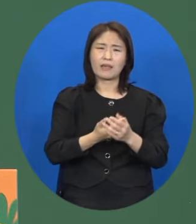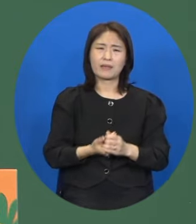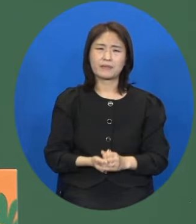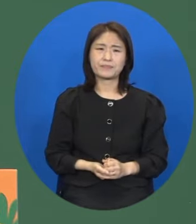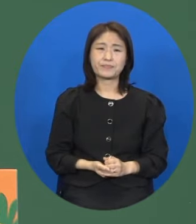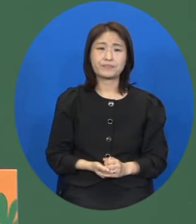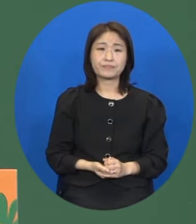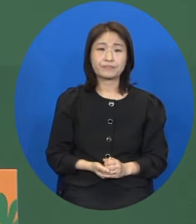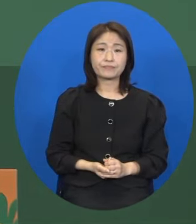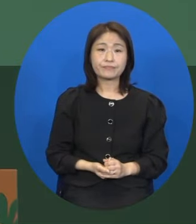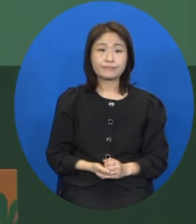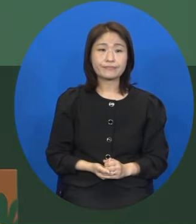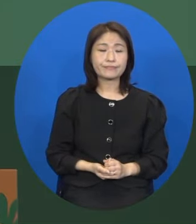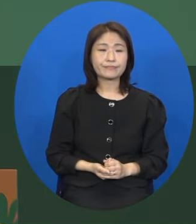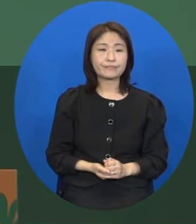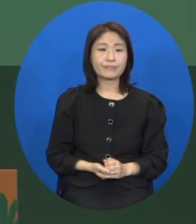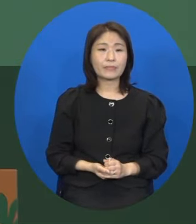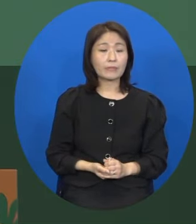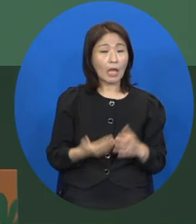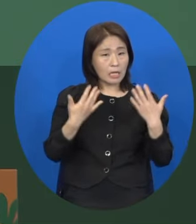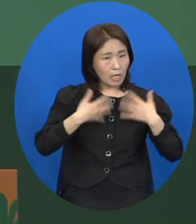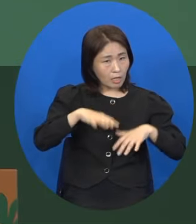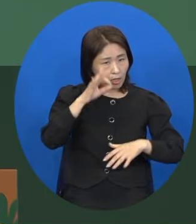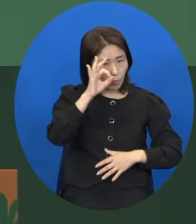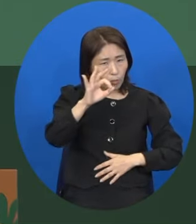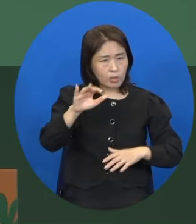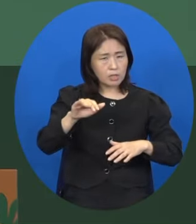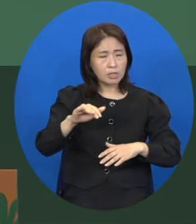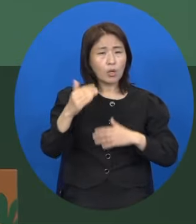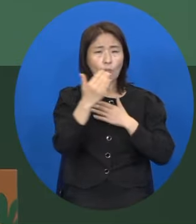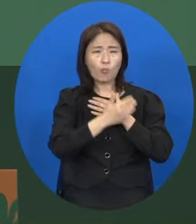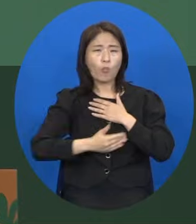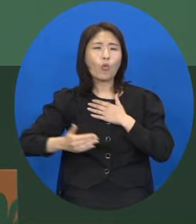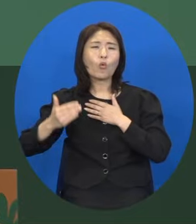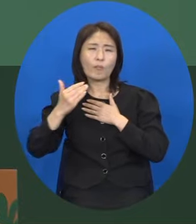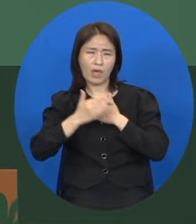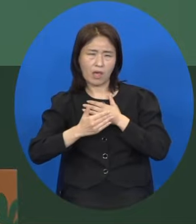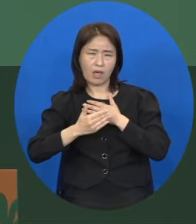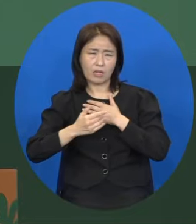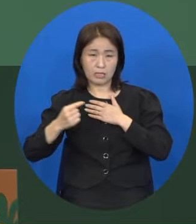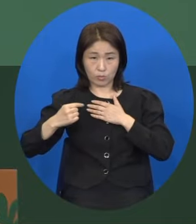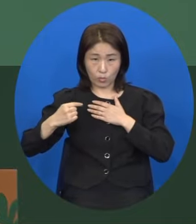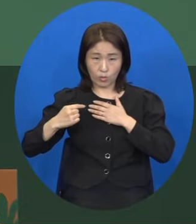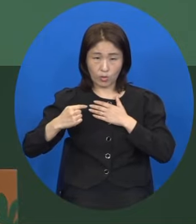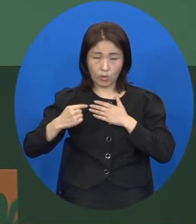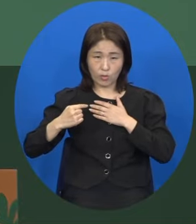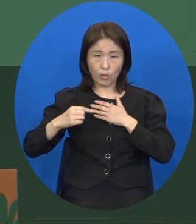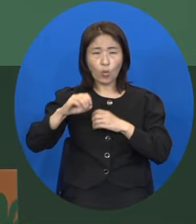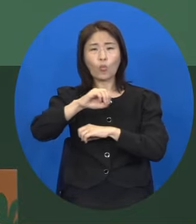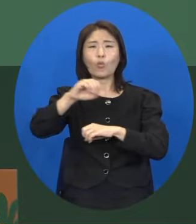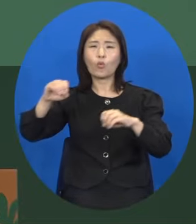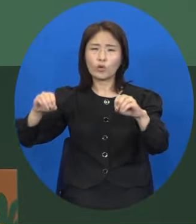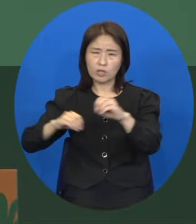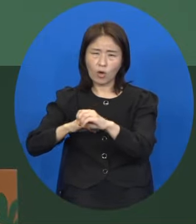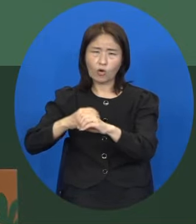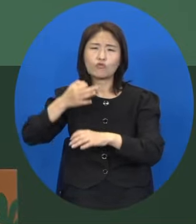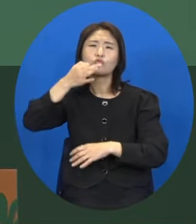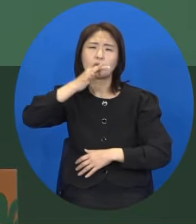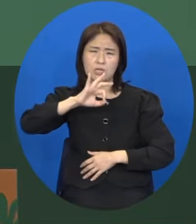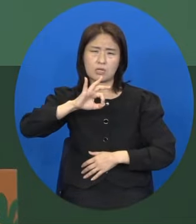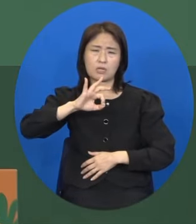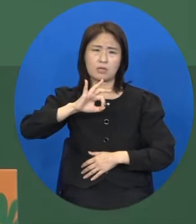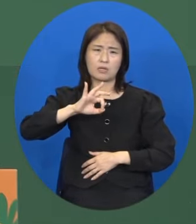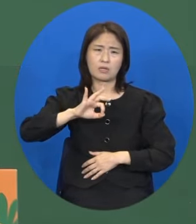그래서 22절에 이렇게 기록합니다. 약하게 보이는 몸의 지체가 도리어 요긴하고.